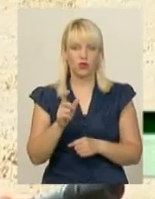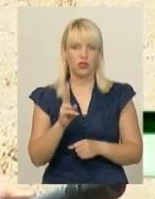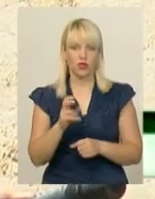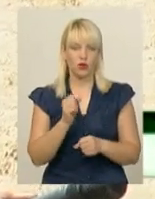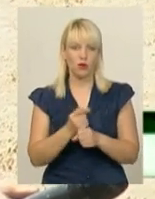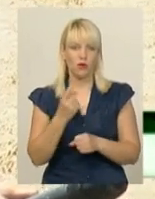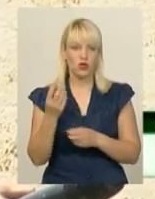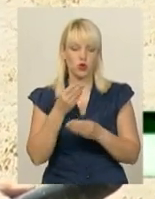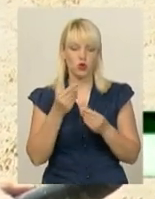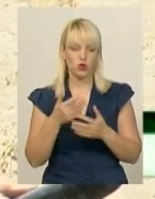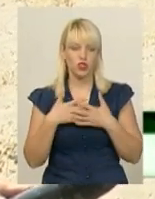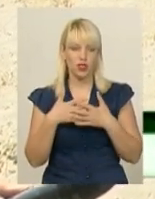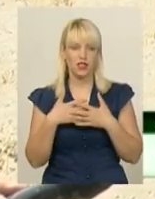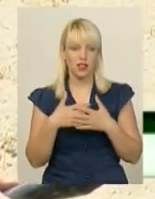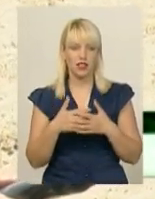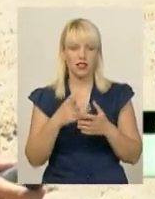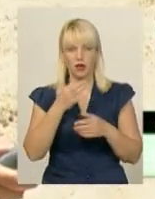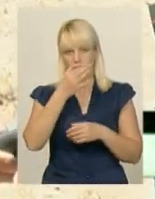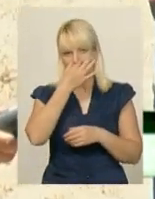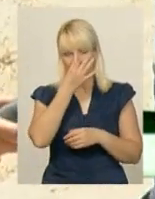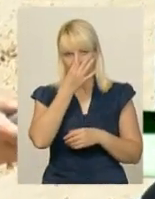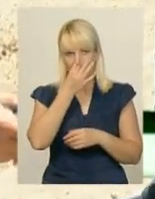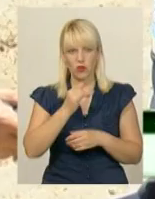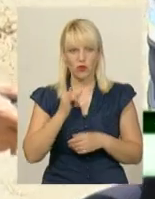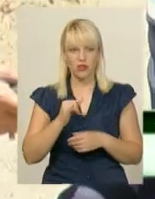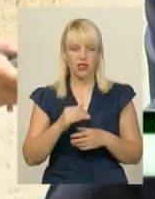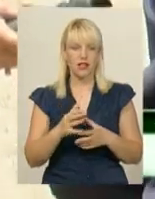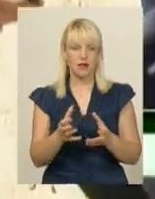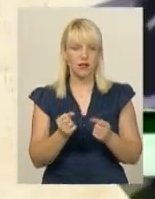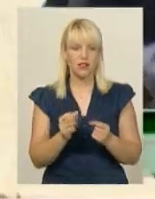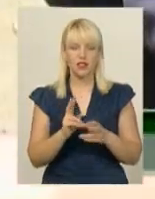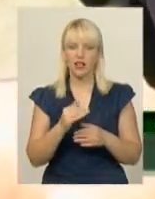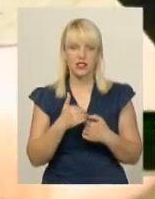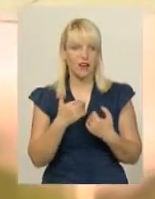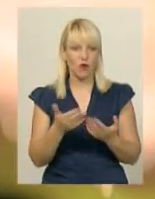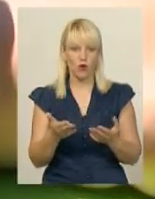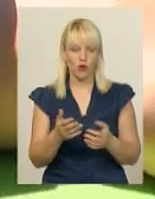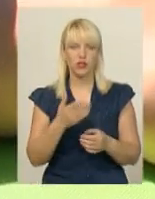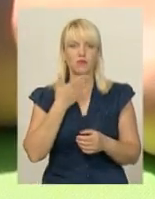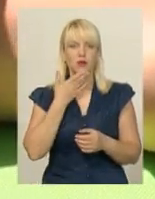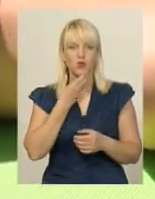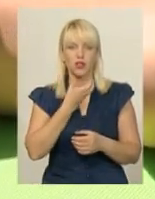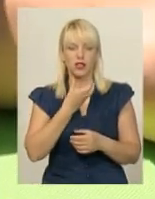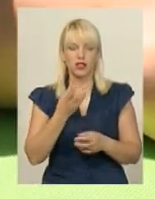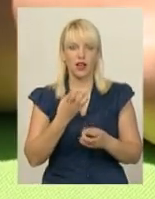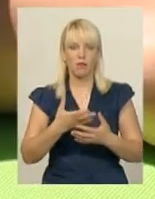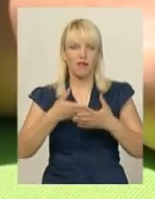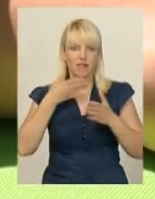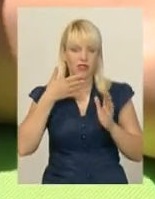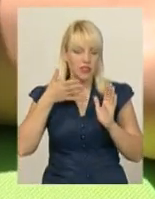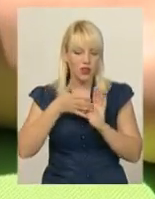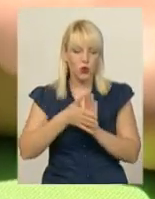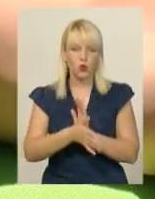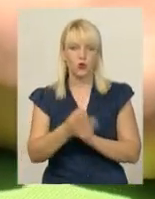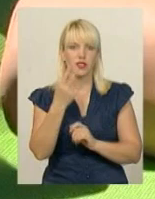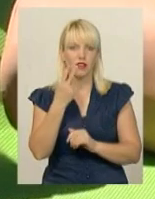штучне дихання, просто-напросто закриває носа, бере як завгодно, людину притримуючи за підборіддя, вдихає, робить два глибоких вдоха.